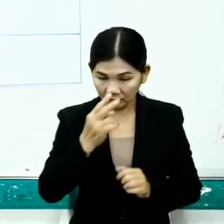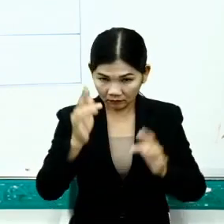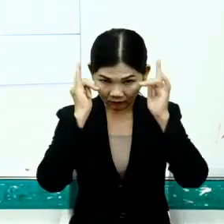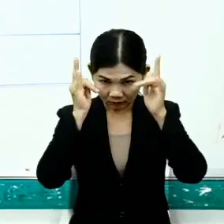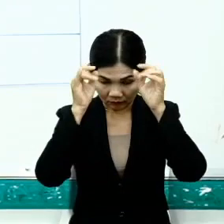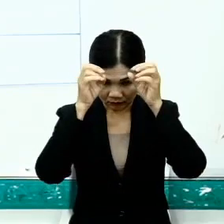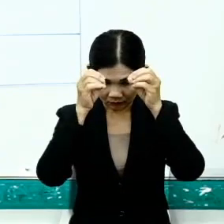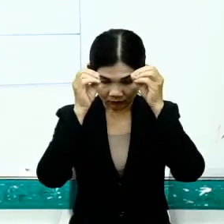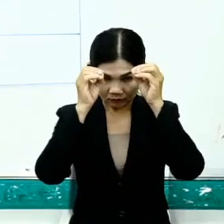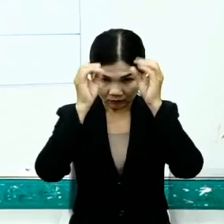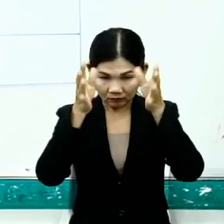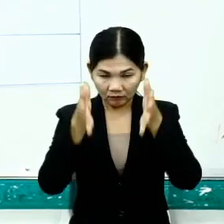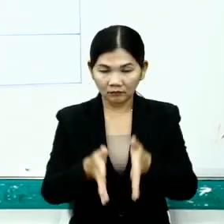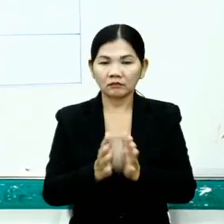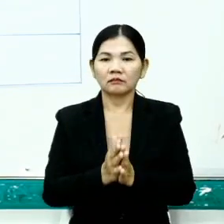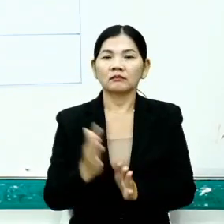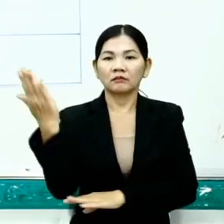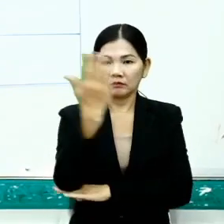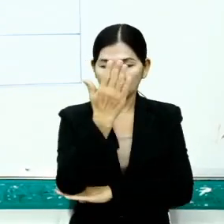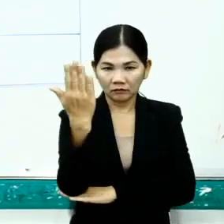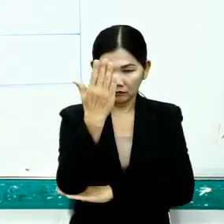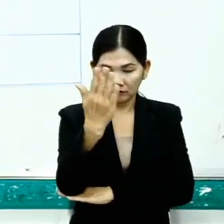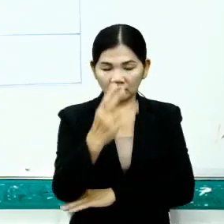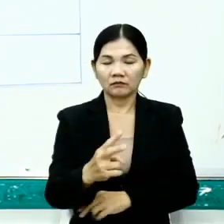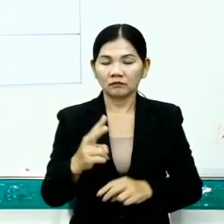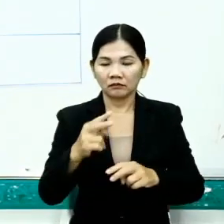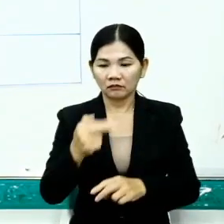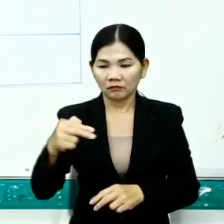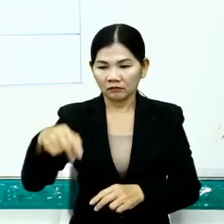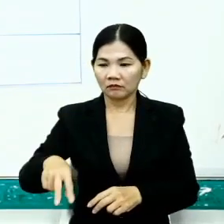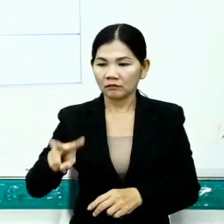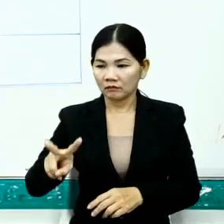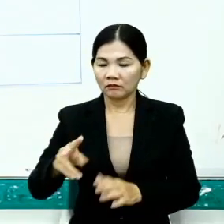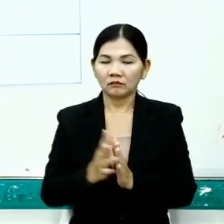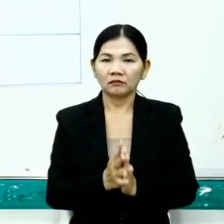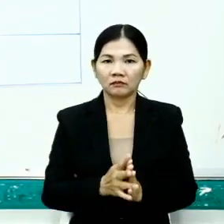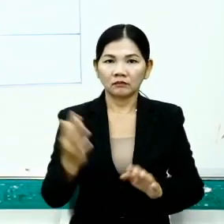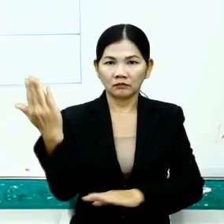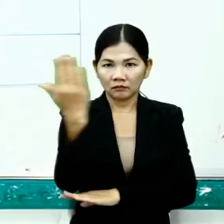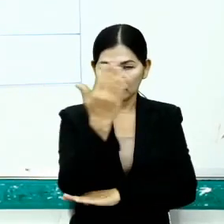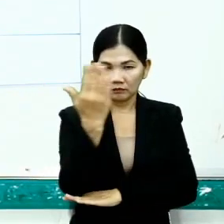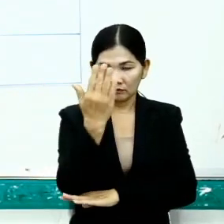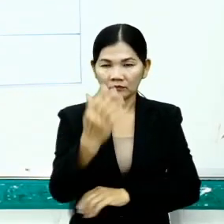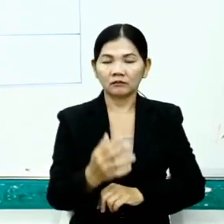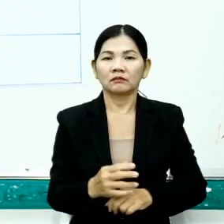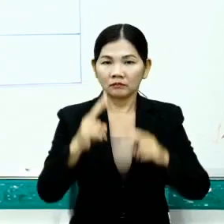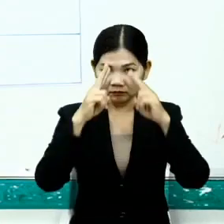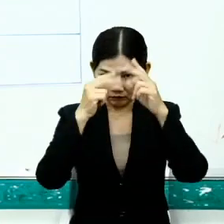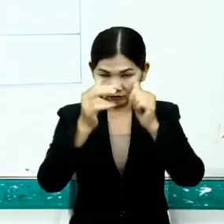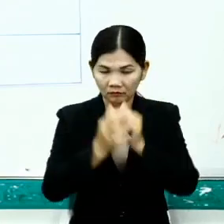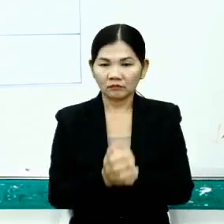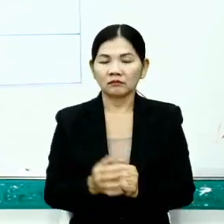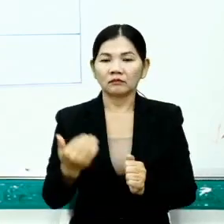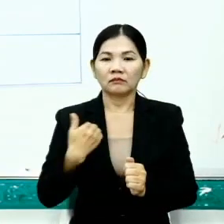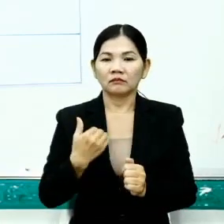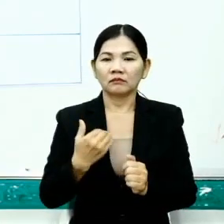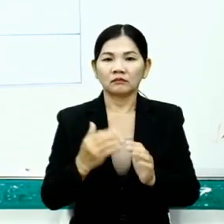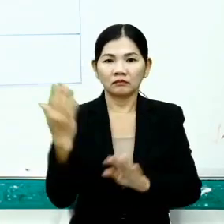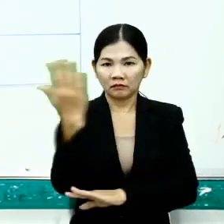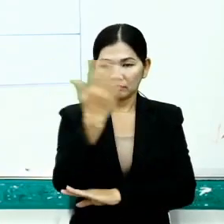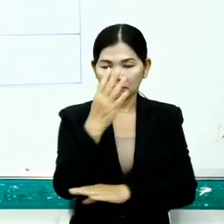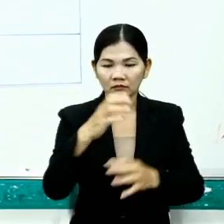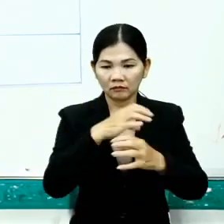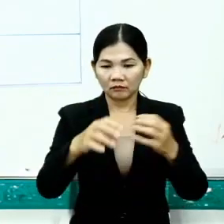កូនអាចមើលការបង្រៀនរបស់អ្នកគ្រូឡើងវិញនៅលើកញ្ចក់ទូរទស្សន៍តតក 2 ទូរទស្សន៍ដូចជា DTV ចានឹងទូរទស្សន៍ខ្សែ